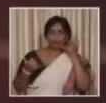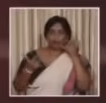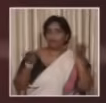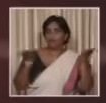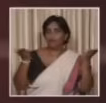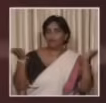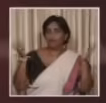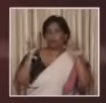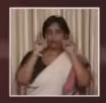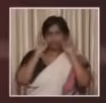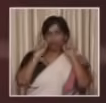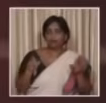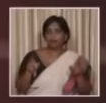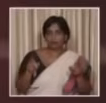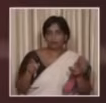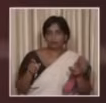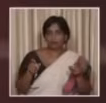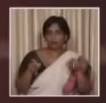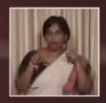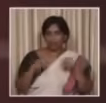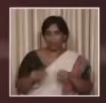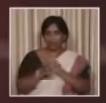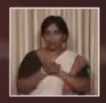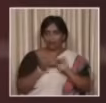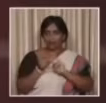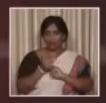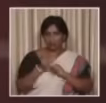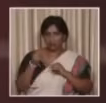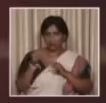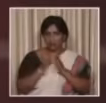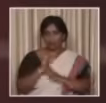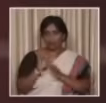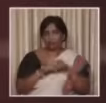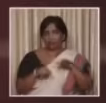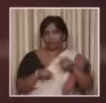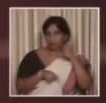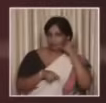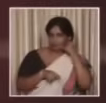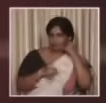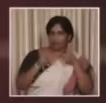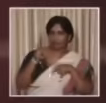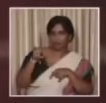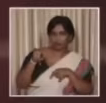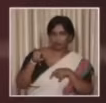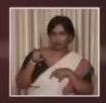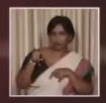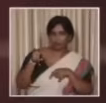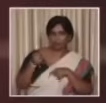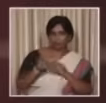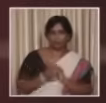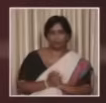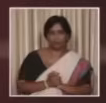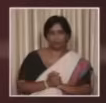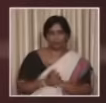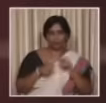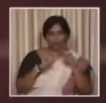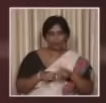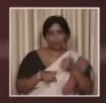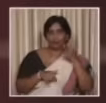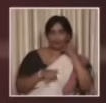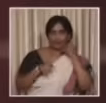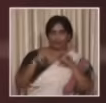මේ පාර්ලිමේන්තුවේ ඇතුලේ යෙදෙනවද? දැනුත් අර හර්ෂ සිල්ලා මන්ත්‍රීතුමා දැනුත් දුරකථනේ ඉන්නේ. දැනුත් දුරකථනේ